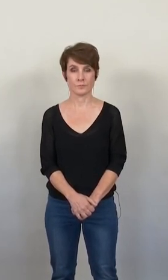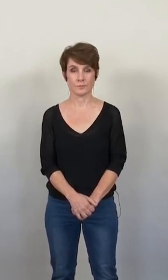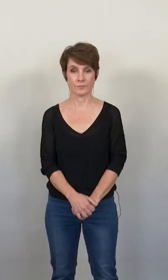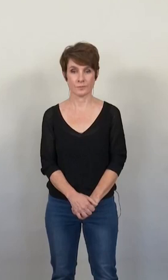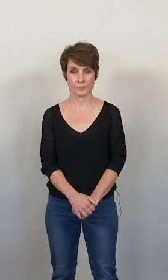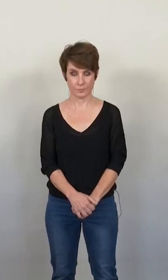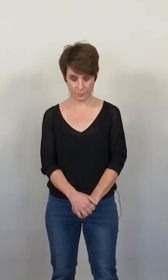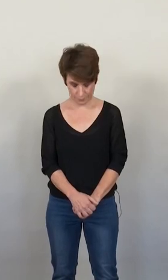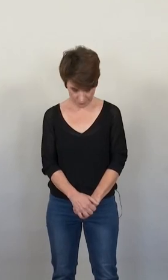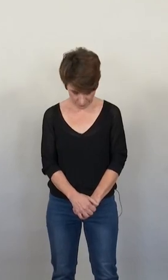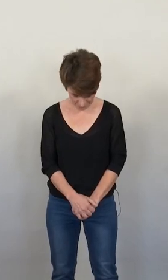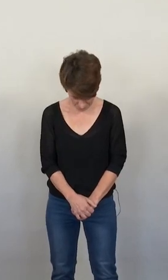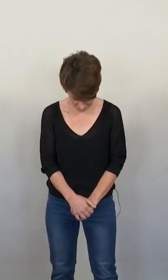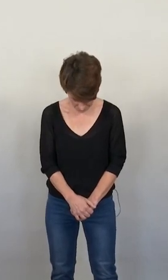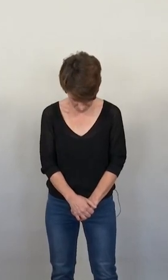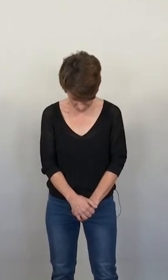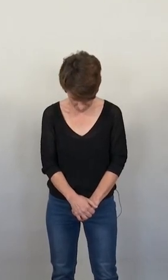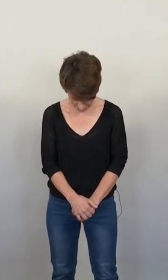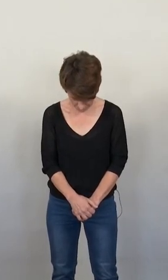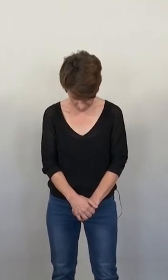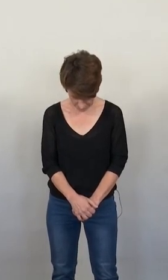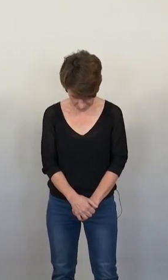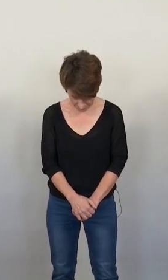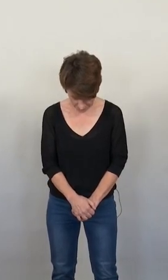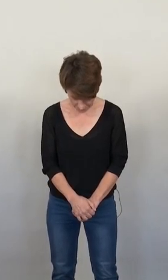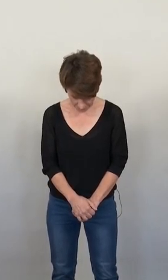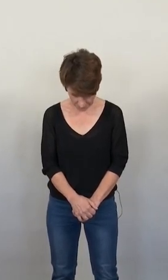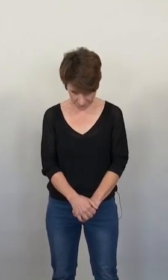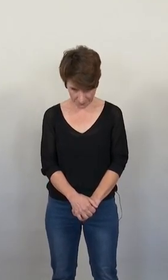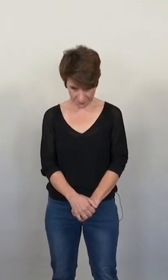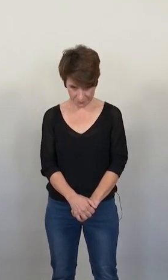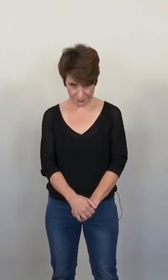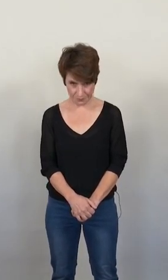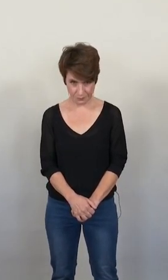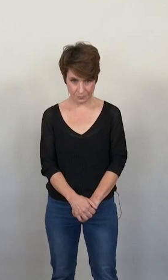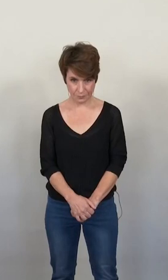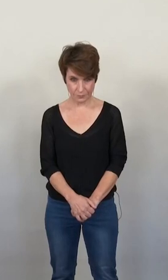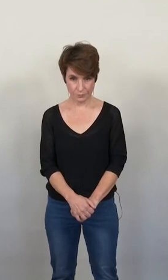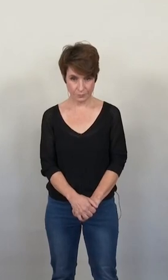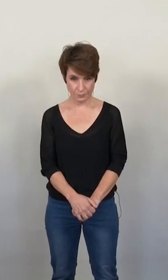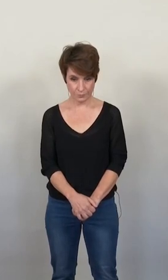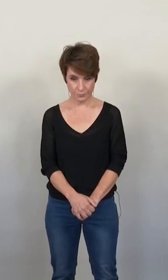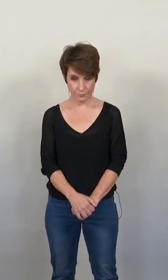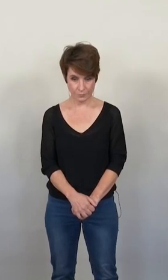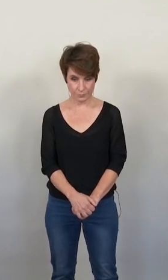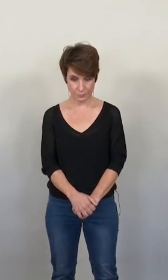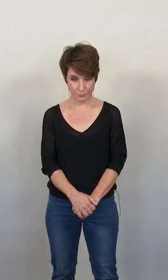g Annesophie Pantel Chloé Peters Isabelle